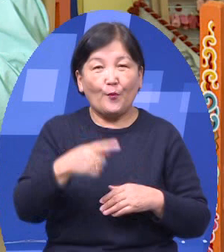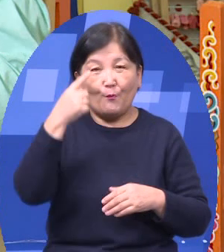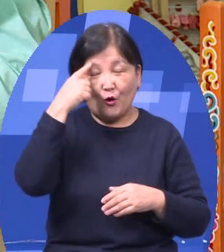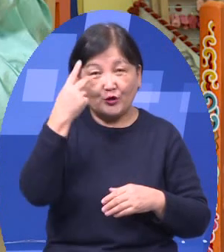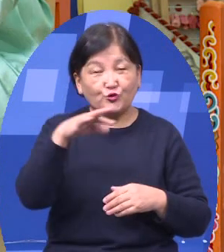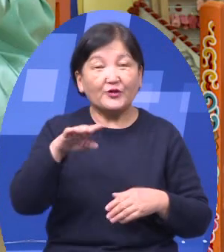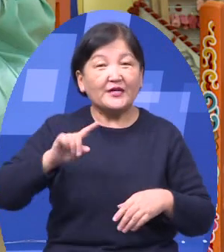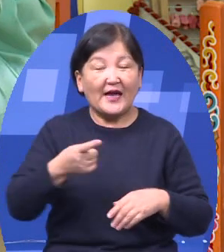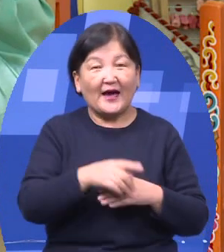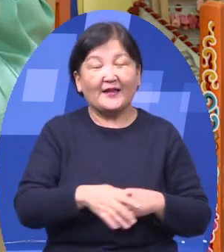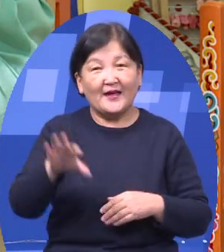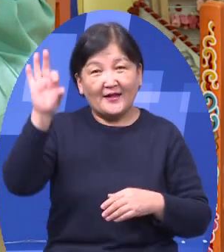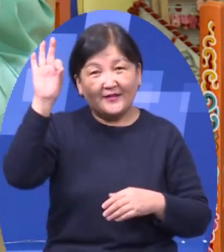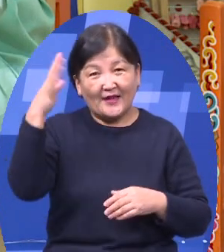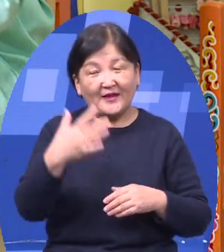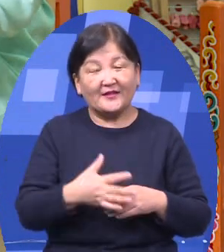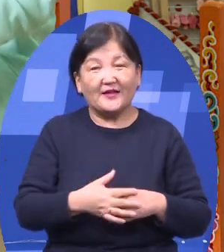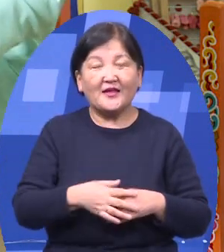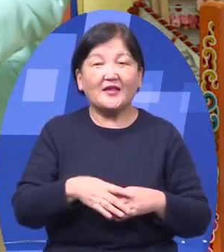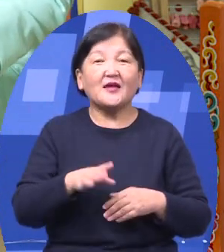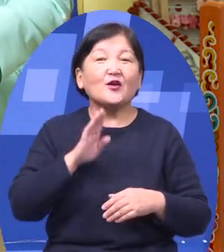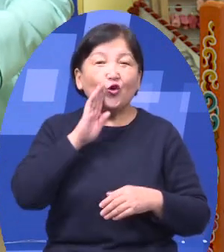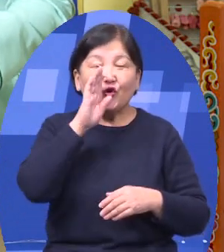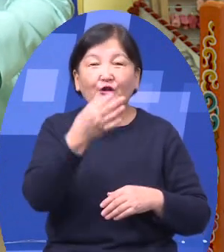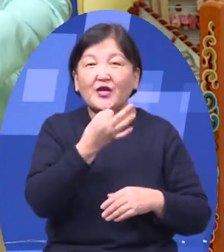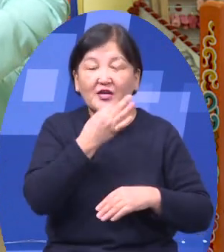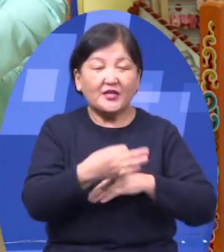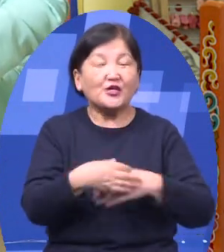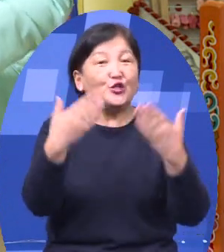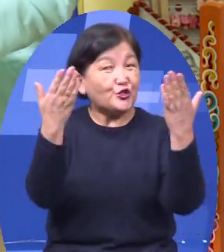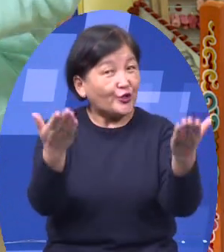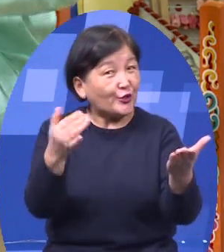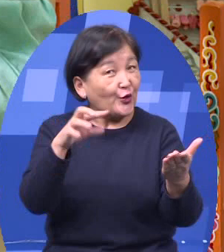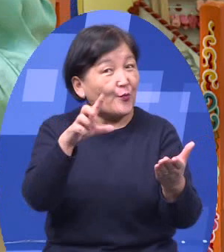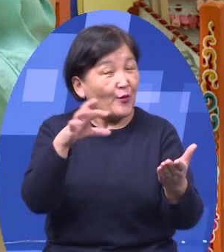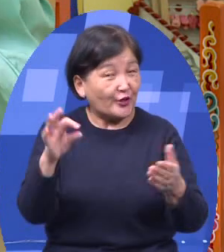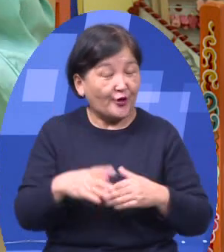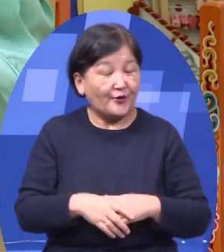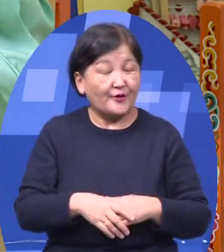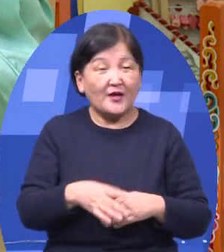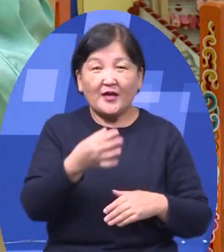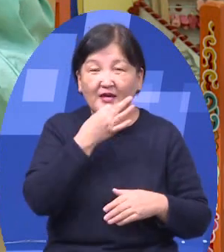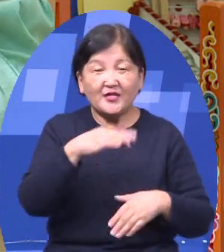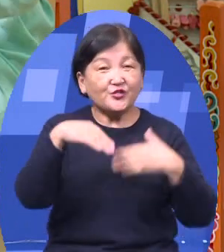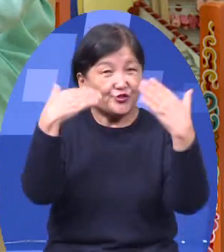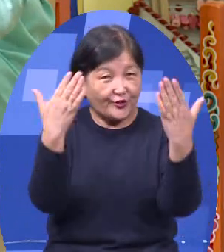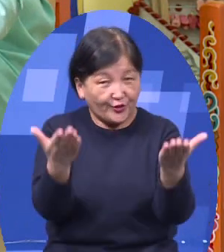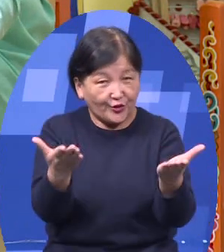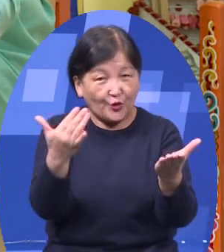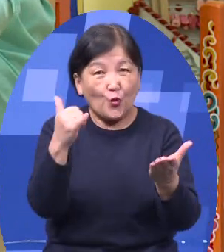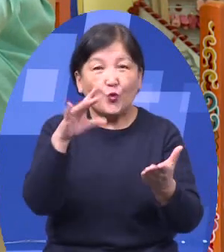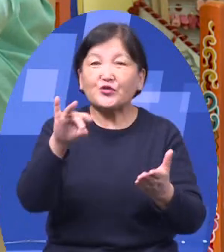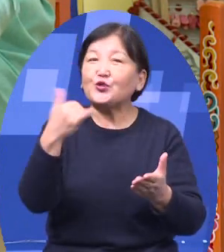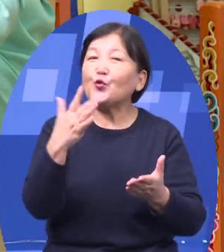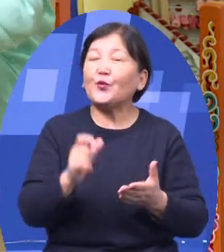ирлээ. Өвөө, монголчууд яагаад нартай зэрэгцэн эртлэн залгадаг юм болов? За, эрт залах учир нь ийм